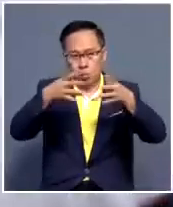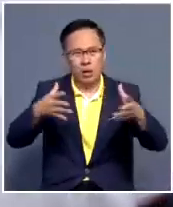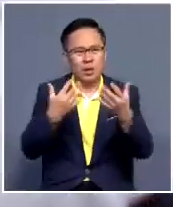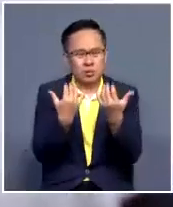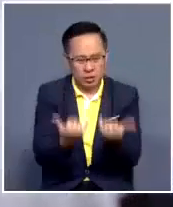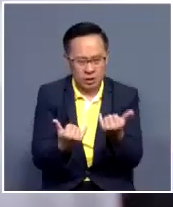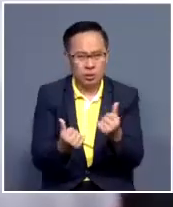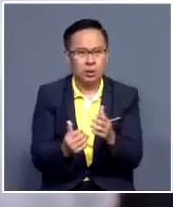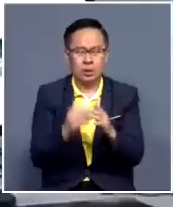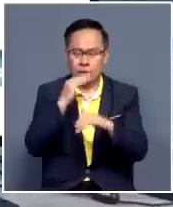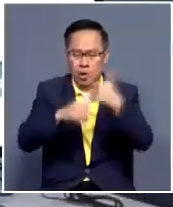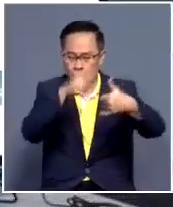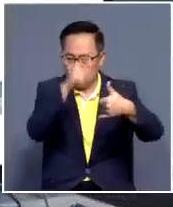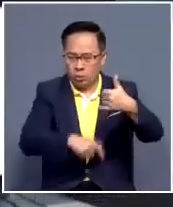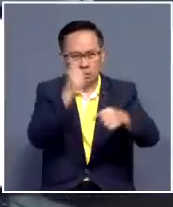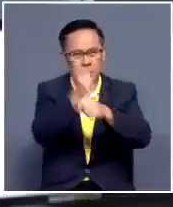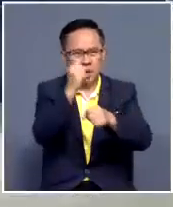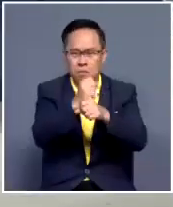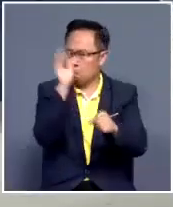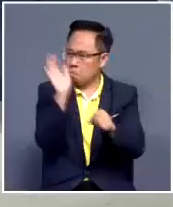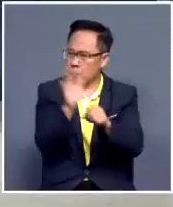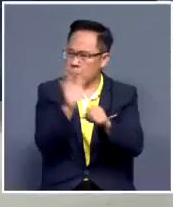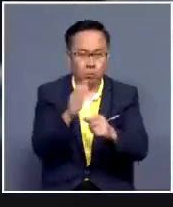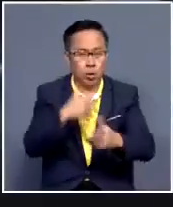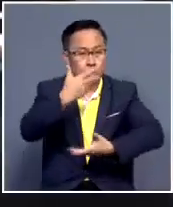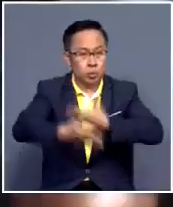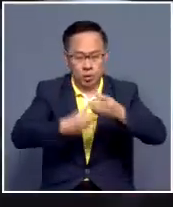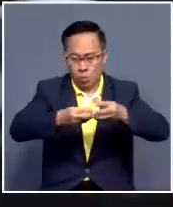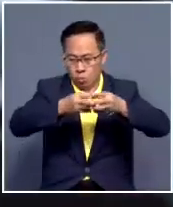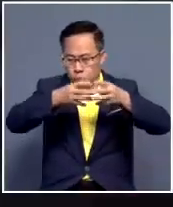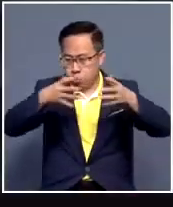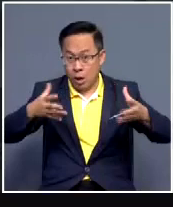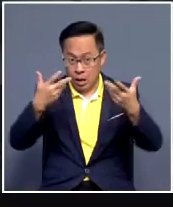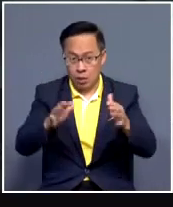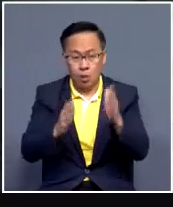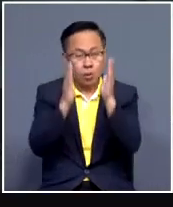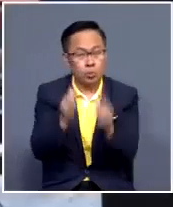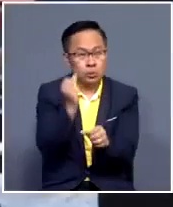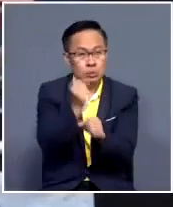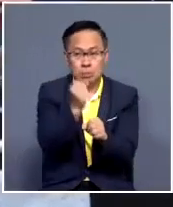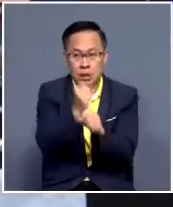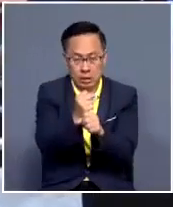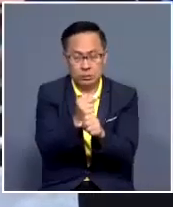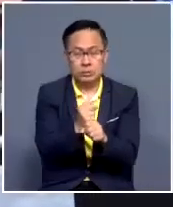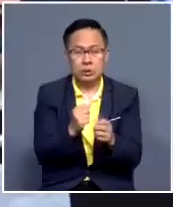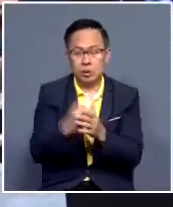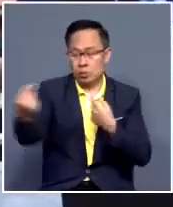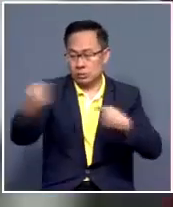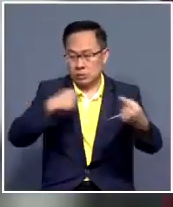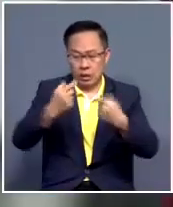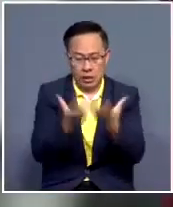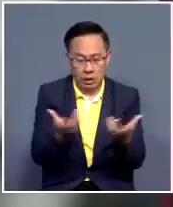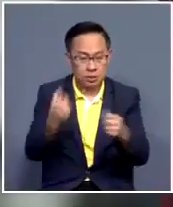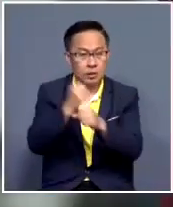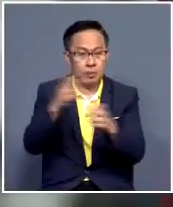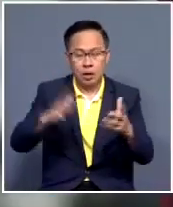ขาดในเรื่องของการพัฒนาบุคลากรเพราะว่าพอธุรกิจเนี่ยมันเติบโตมากขึ้นเนี่ยใช่ไหมครับมันมีงานมากขึ้นมันมีการ